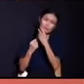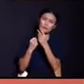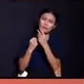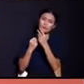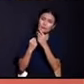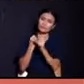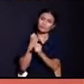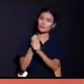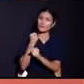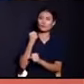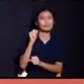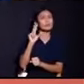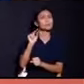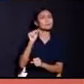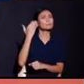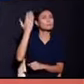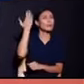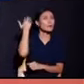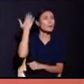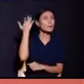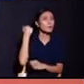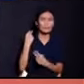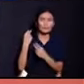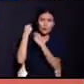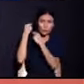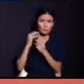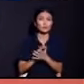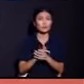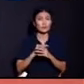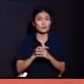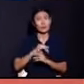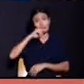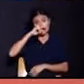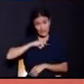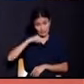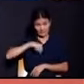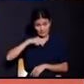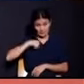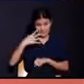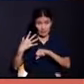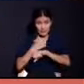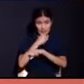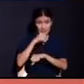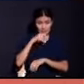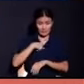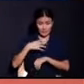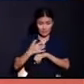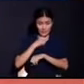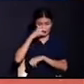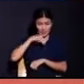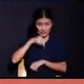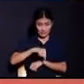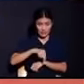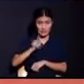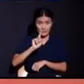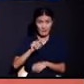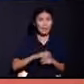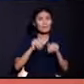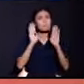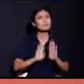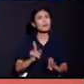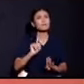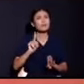มาณ30ปีที่แล้วการเมืองไทยหลายคนบอกว่ามันเป็นแบบรัฐ